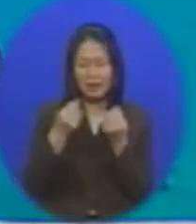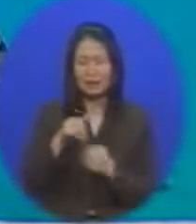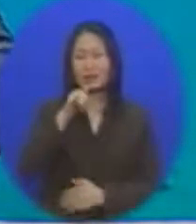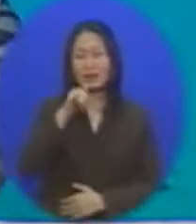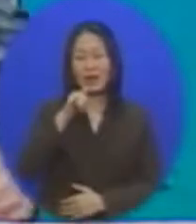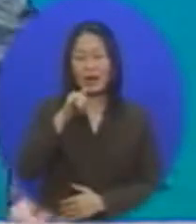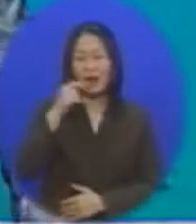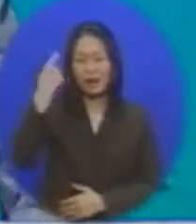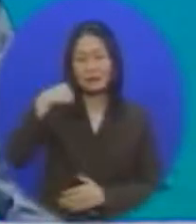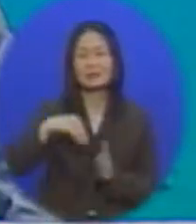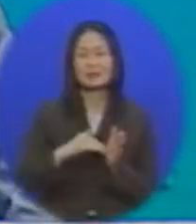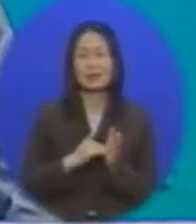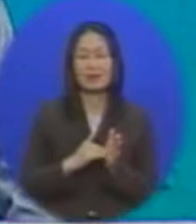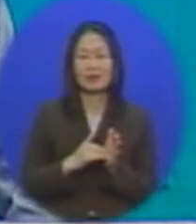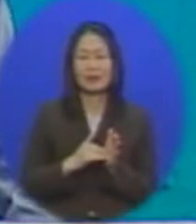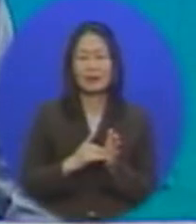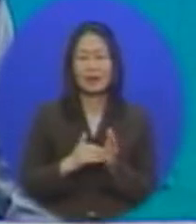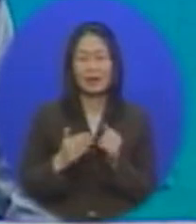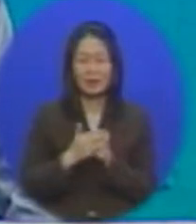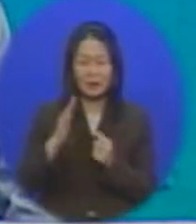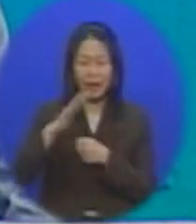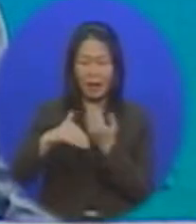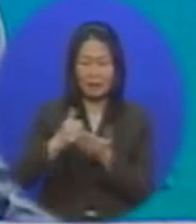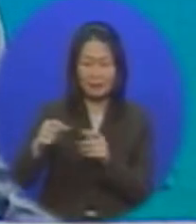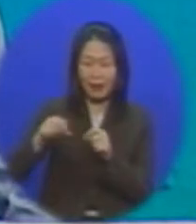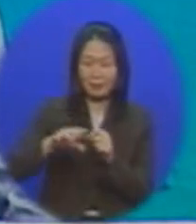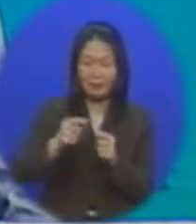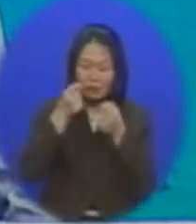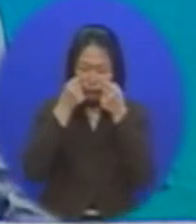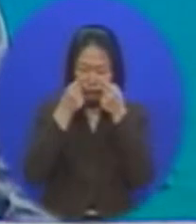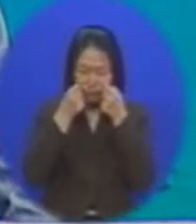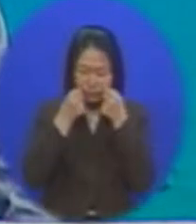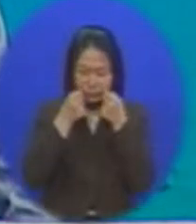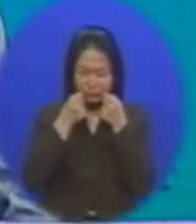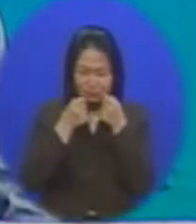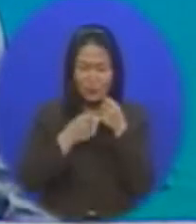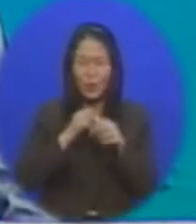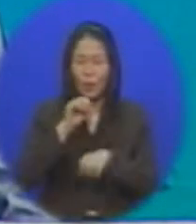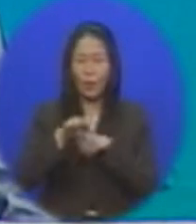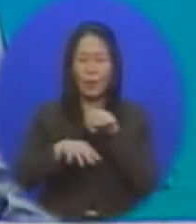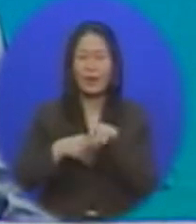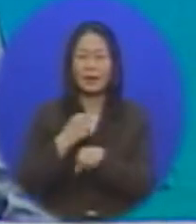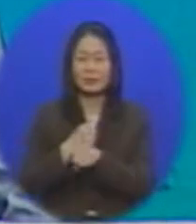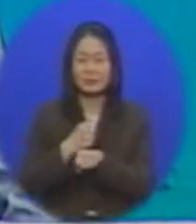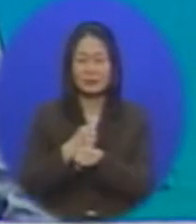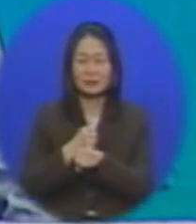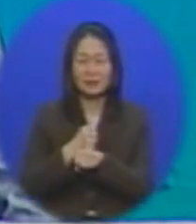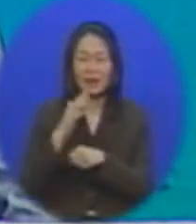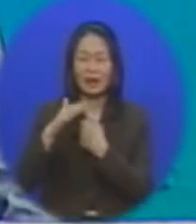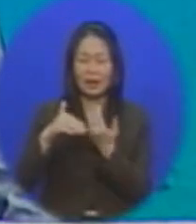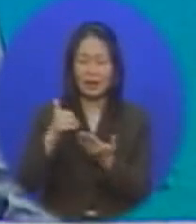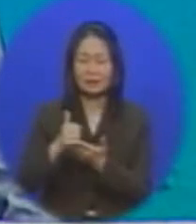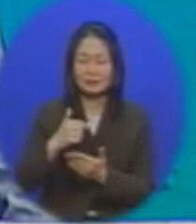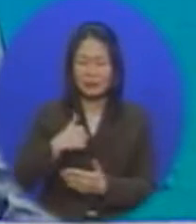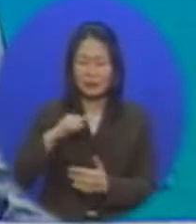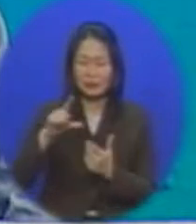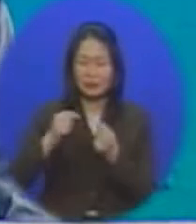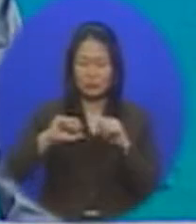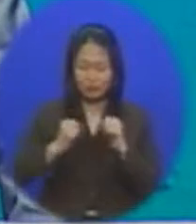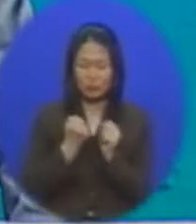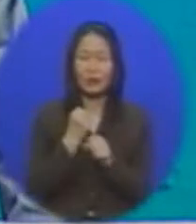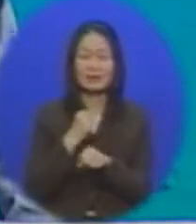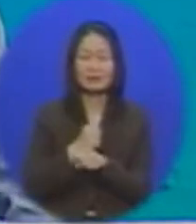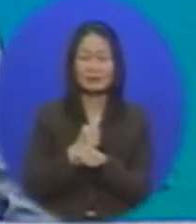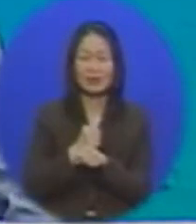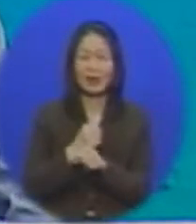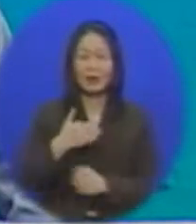그래서 하나님 앞에 눈물로 고백을 했대요 하나님 제가 그렇게 하겠습니다 만약에